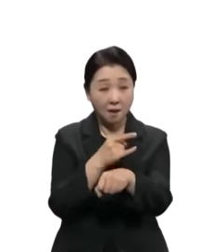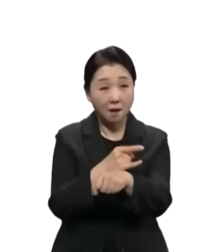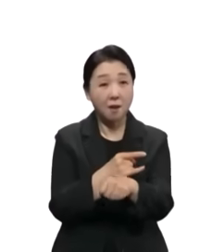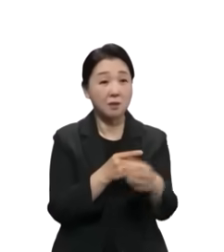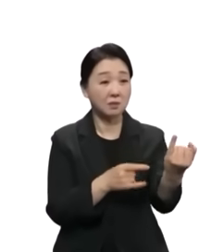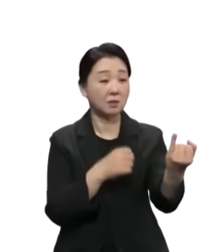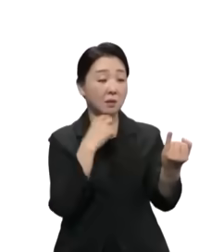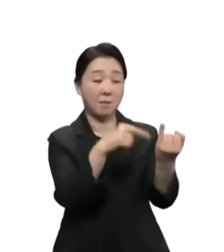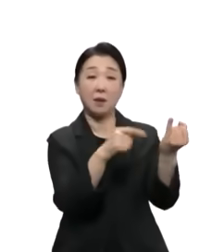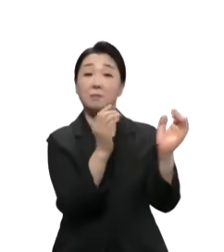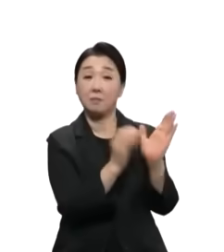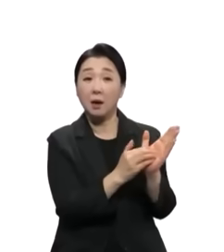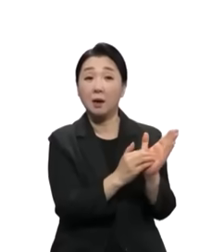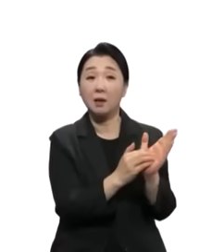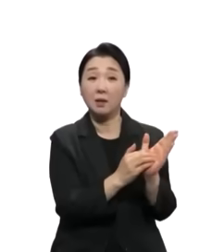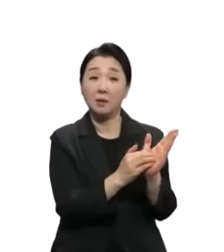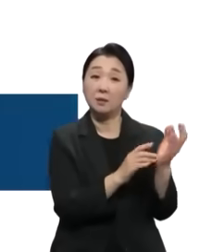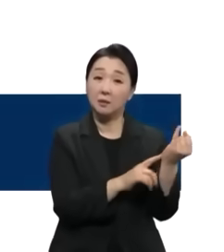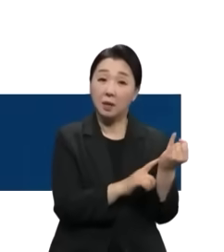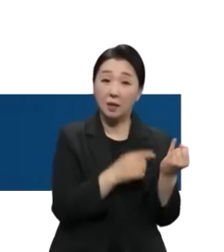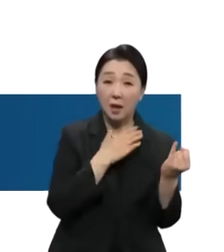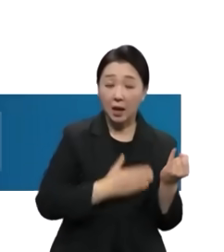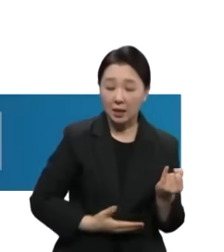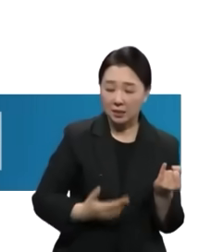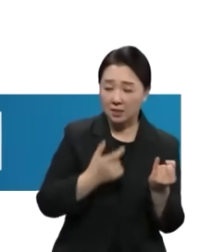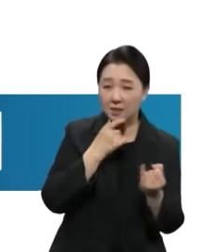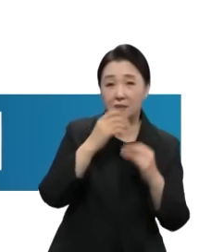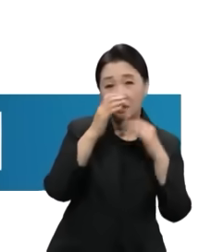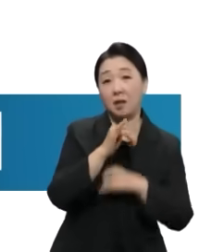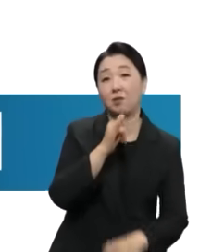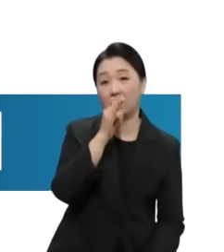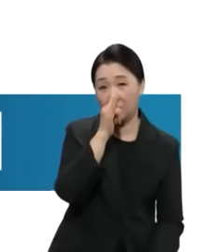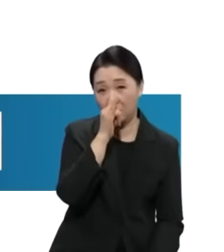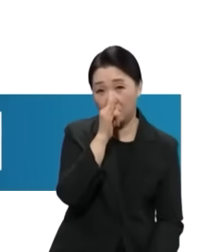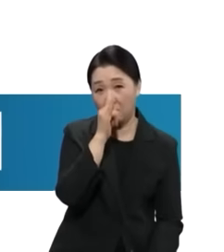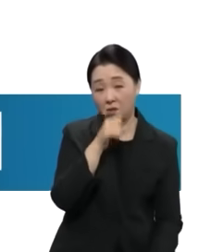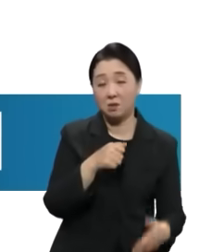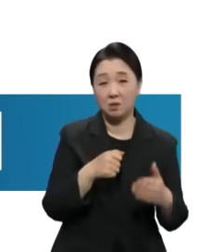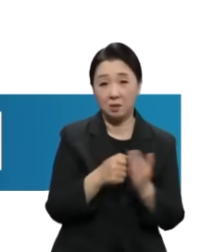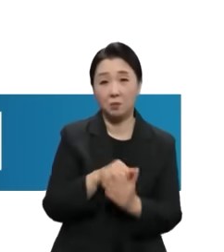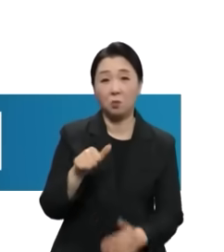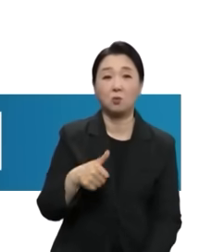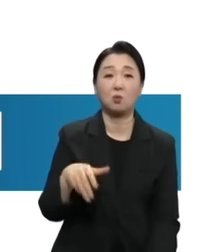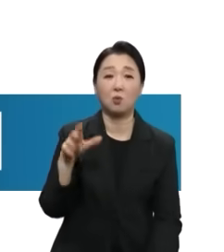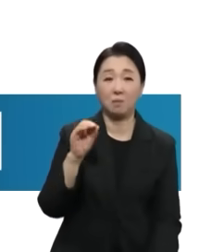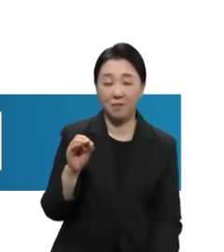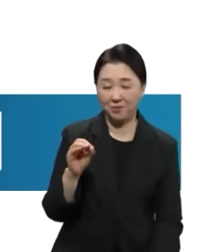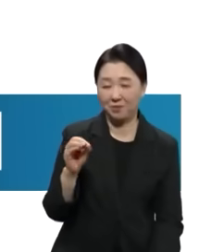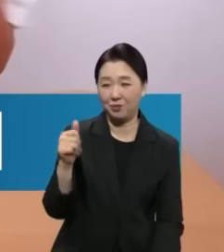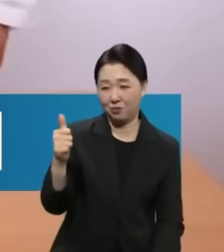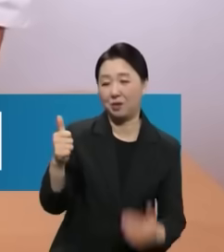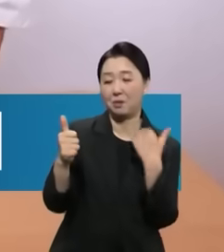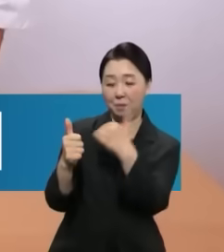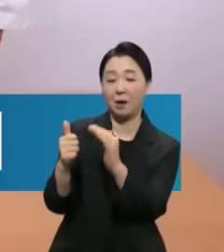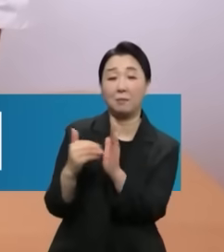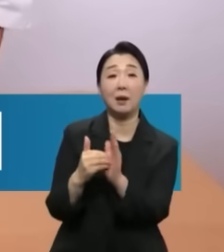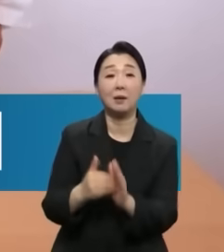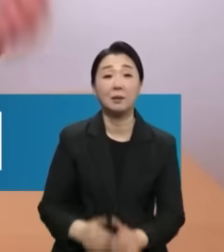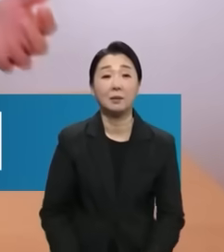쯔양에게 메일을 보냈고 쯔양은 알리고 싶지 않은 내용이 더 있다는 말에 5,500만 원을 건넸다고